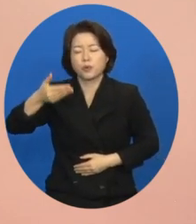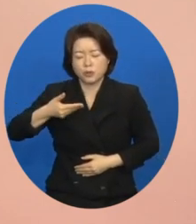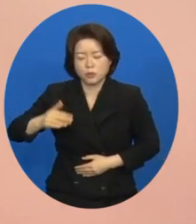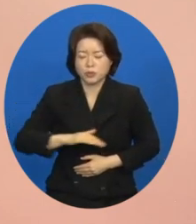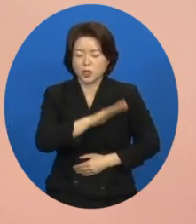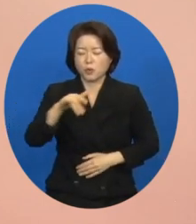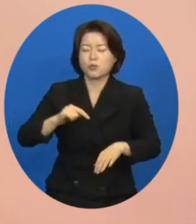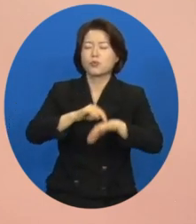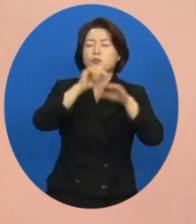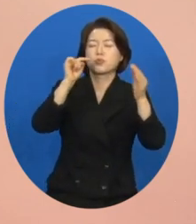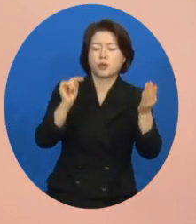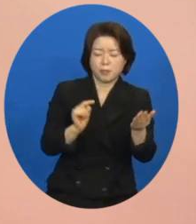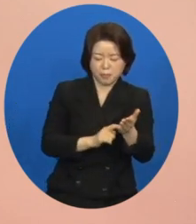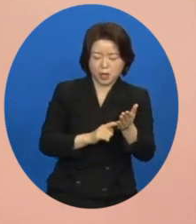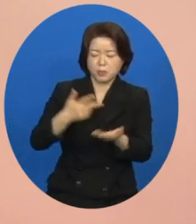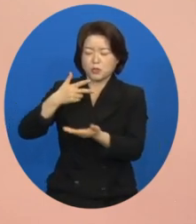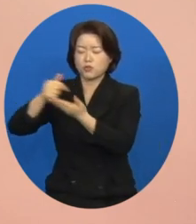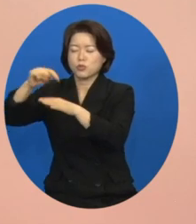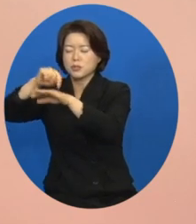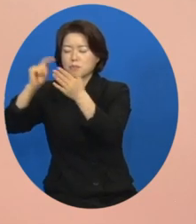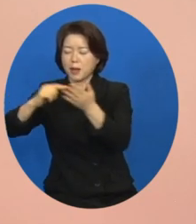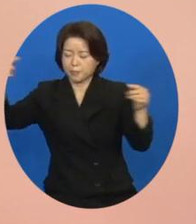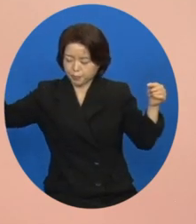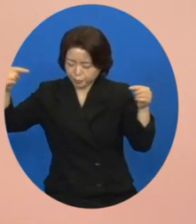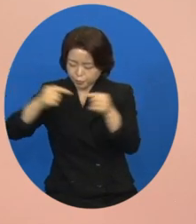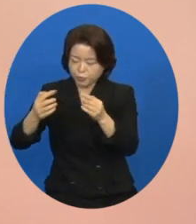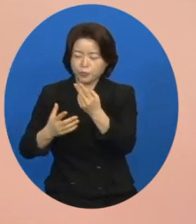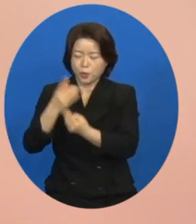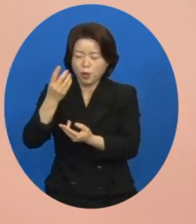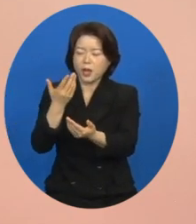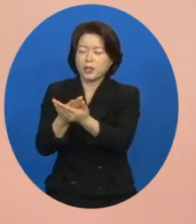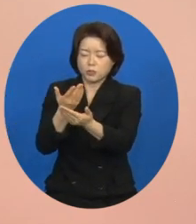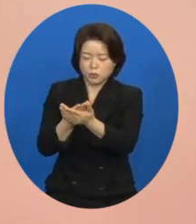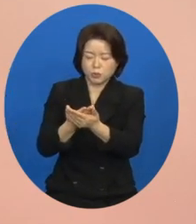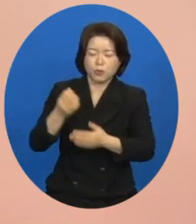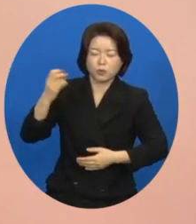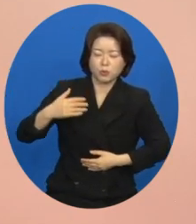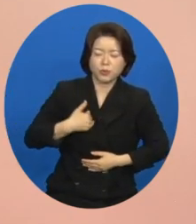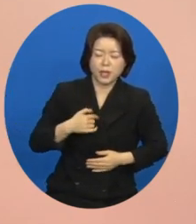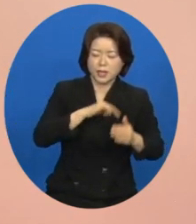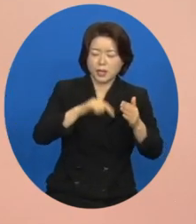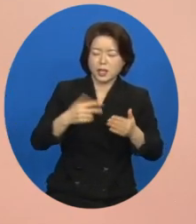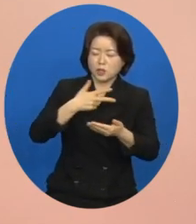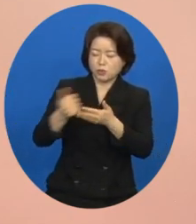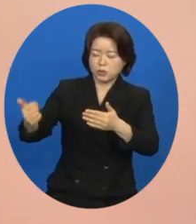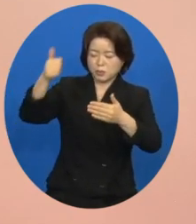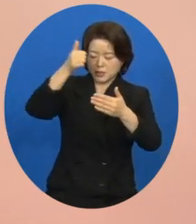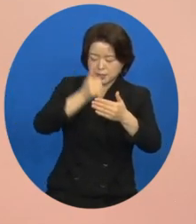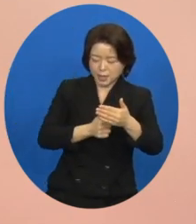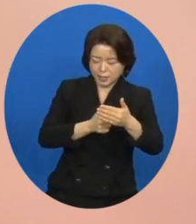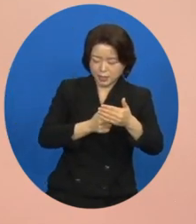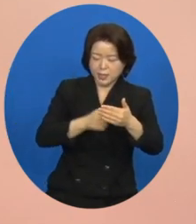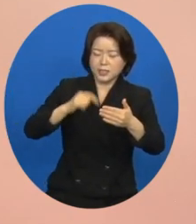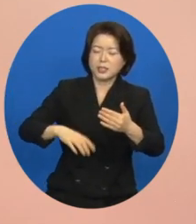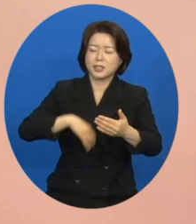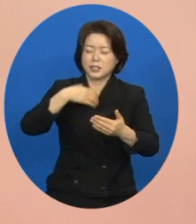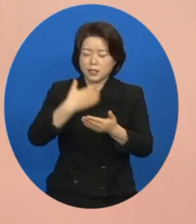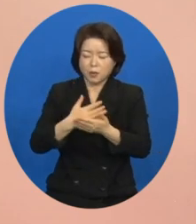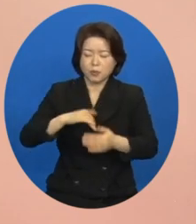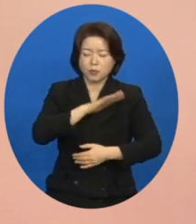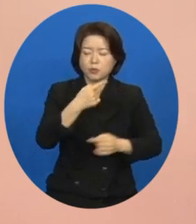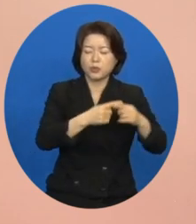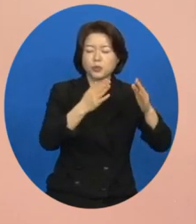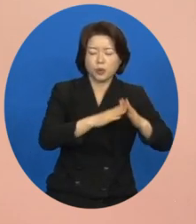우리의 마음이 주님의 마음이 되게 하시고 내 안에 주님이 사시는 감격을 우리 교회 성도들은 물론이고